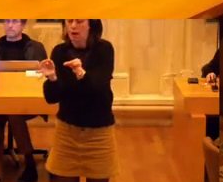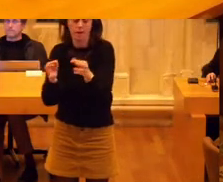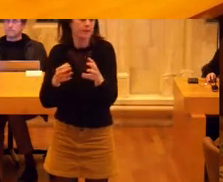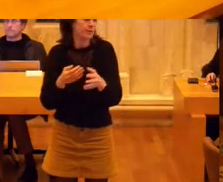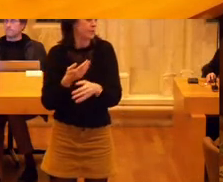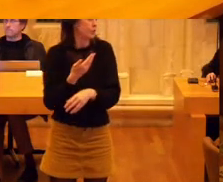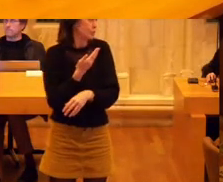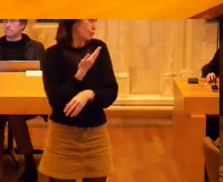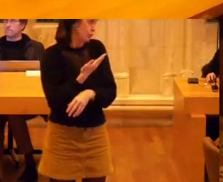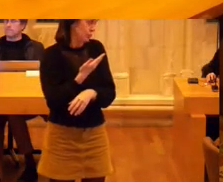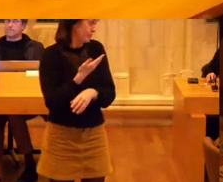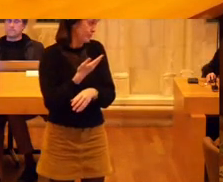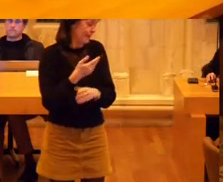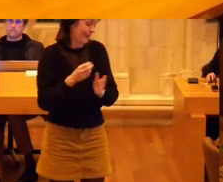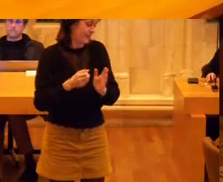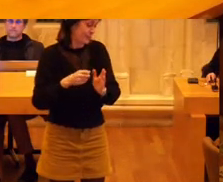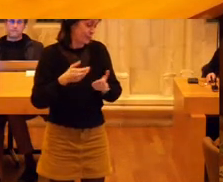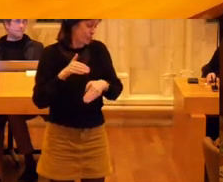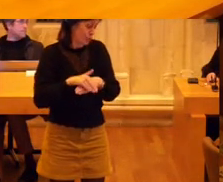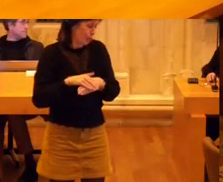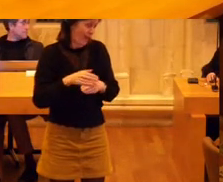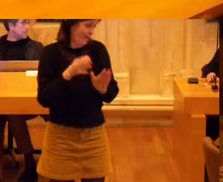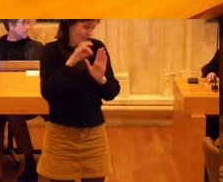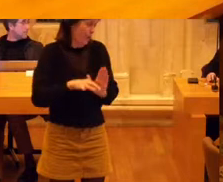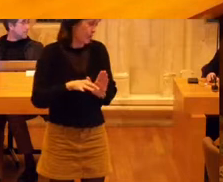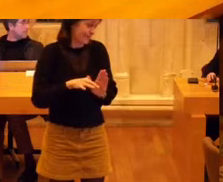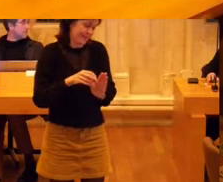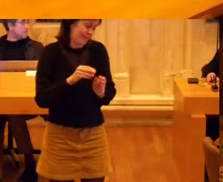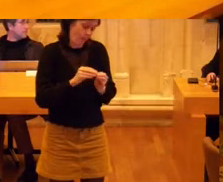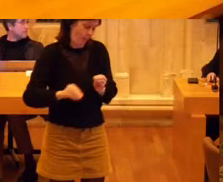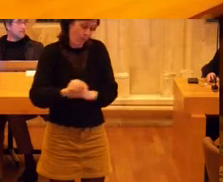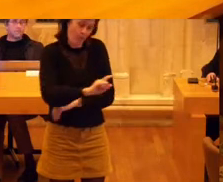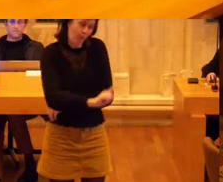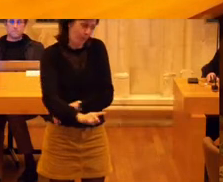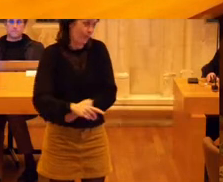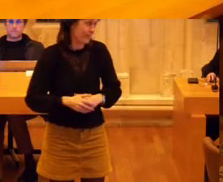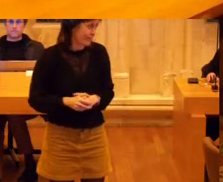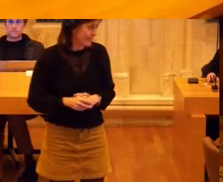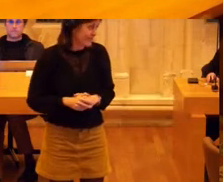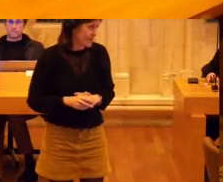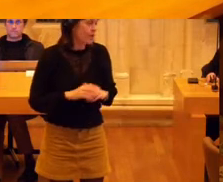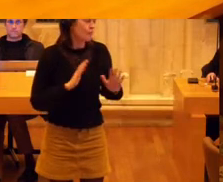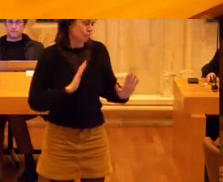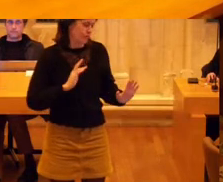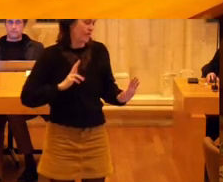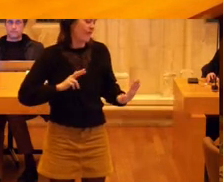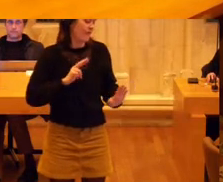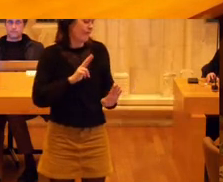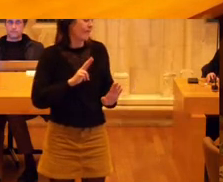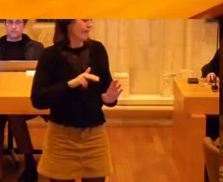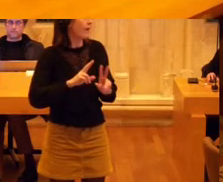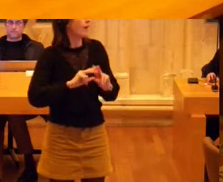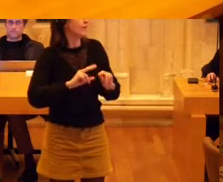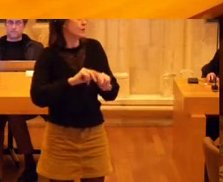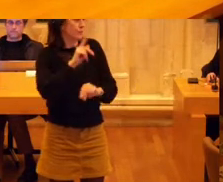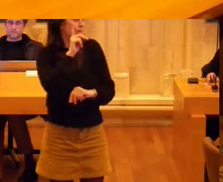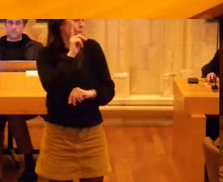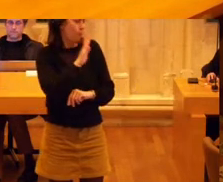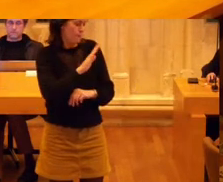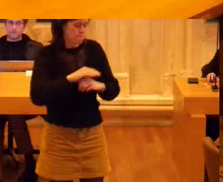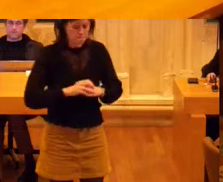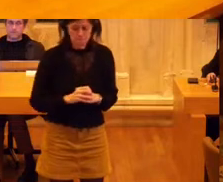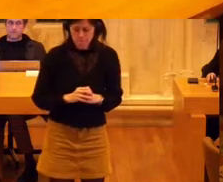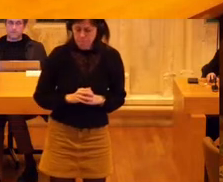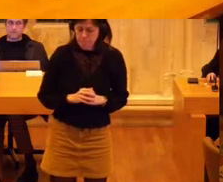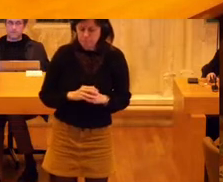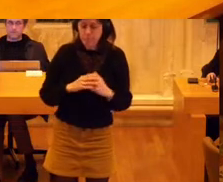délibération qu'on ne reportera pas ce soir et sur laquelle on délibérera, et je vais m'en expliquer après sur le pourquoi.